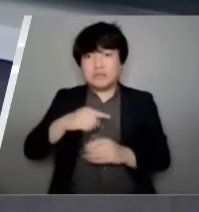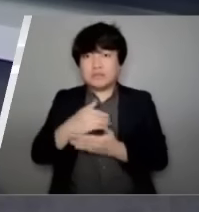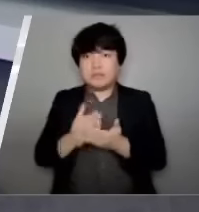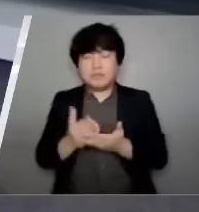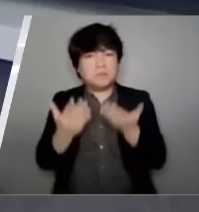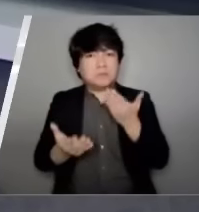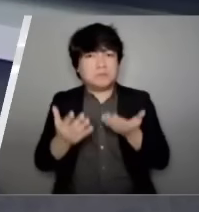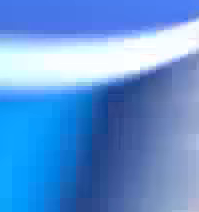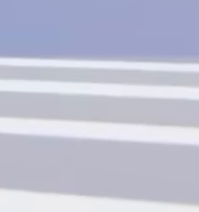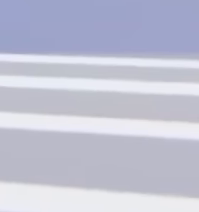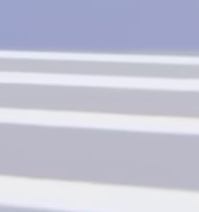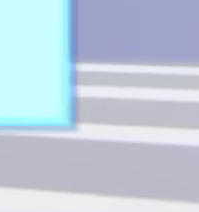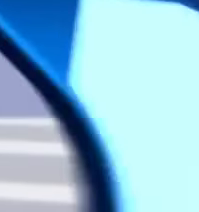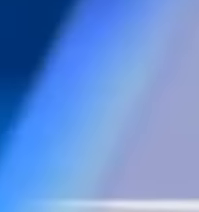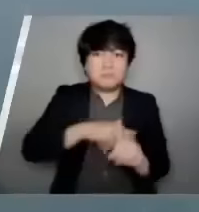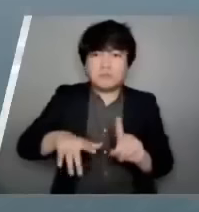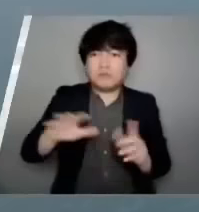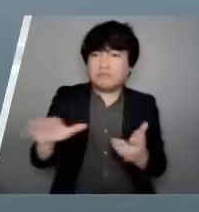Saksi si EJ Gomez.